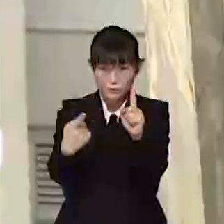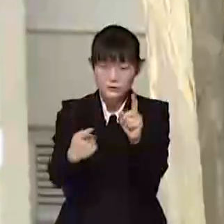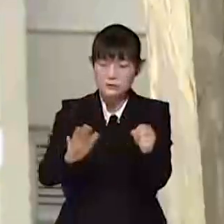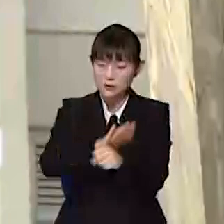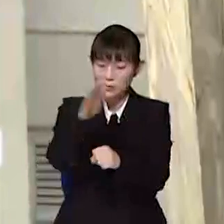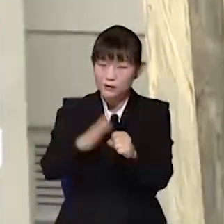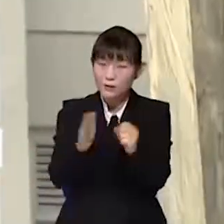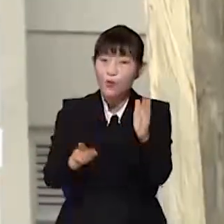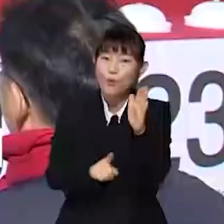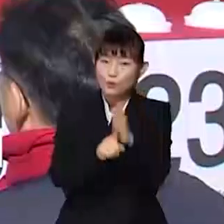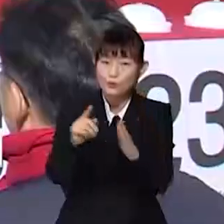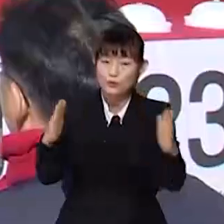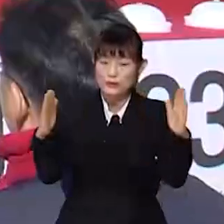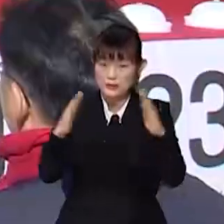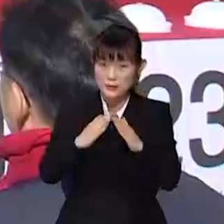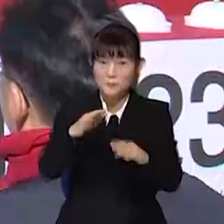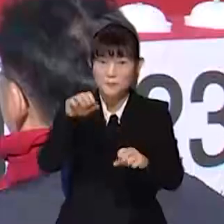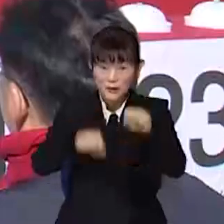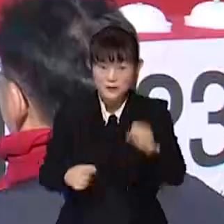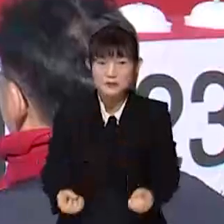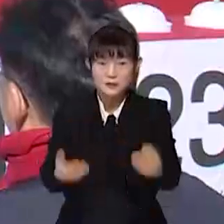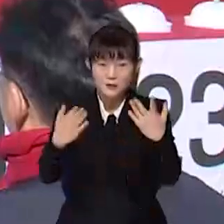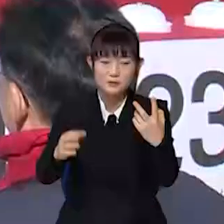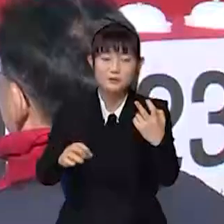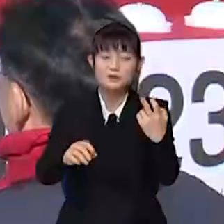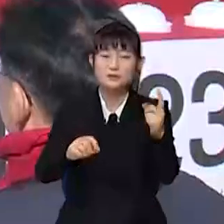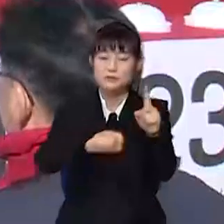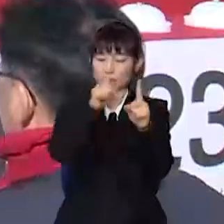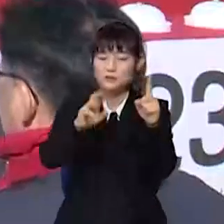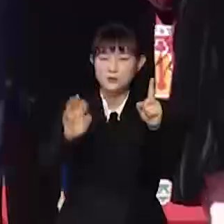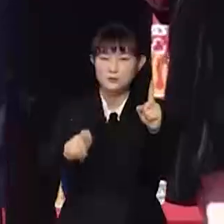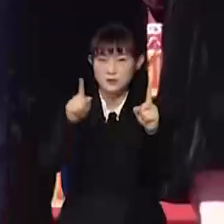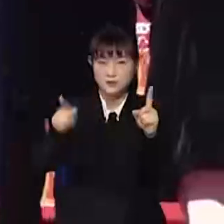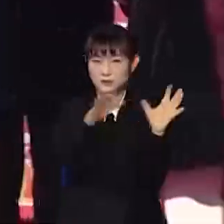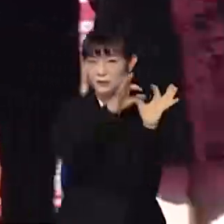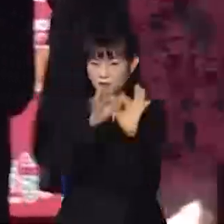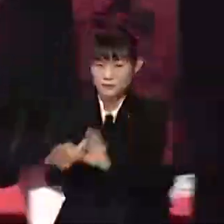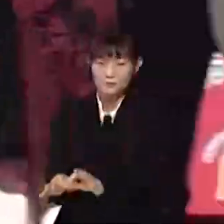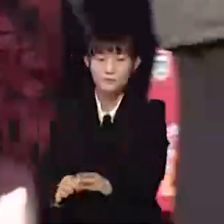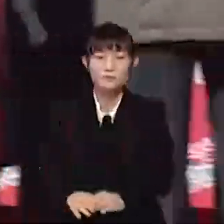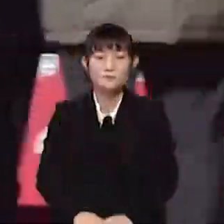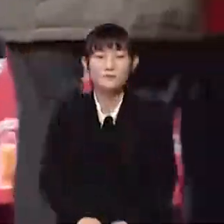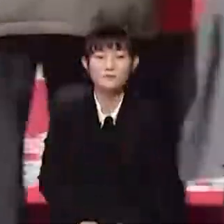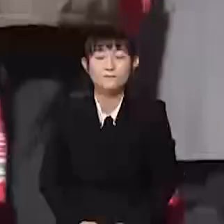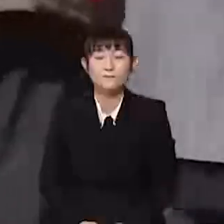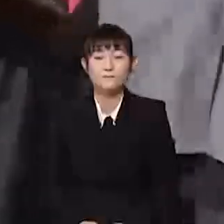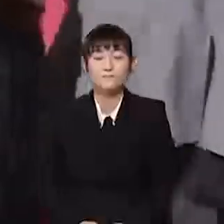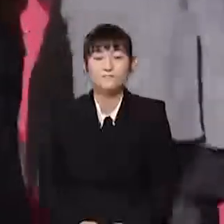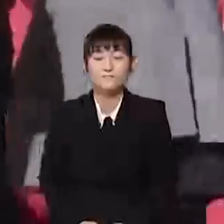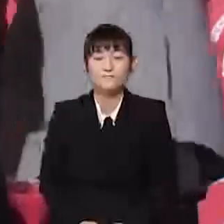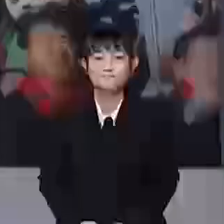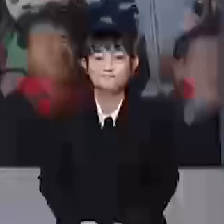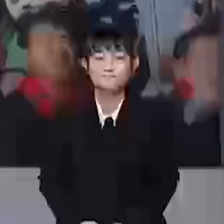사랑의 온도탑 캠페인은 오는 31일까지 계속됩니다. KBC 구영슬입니다.